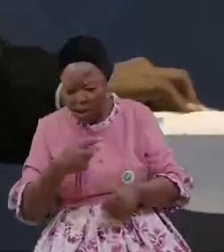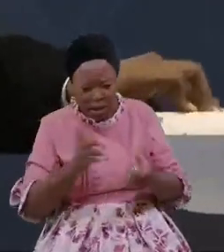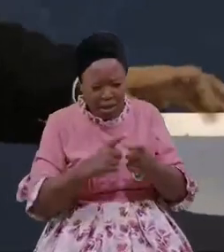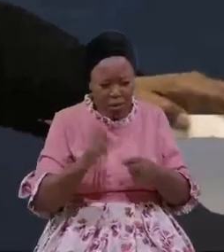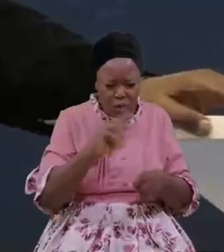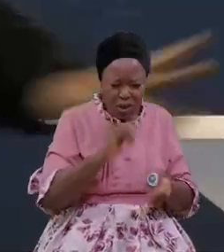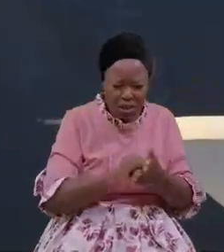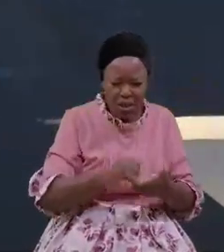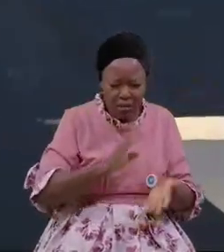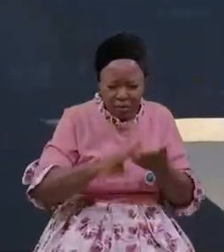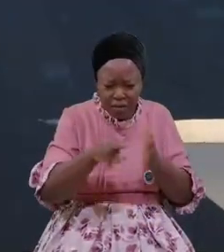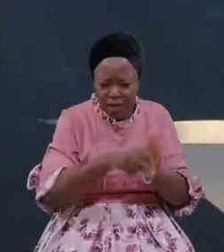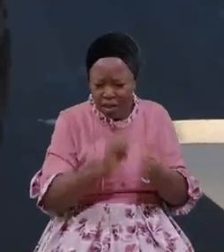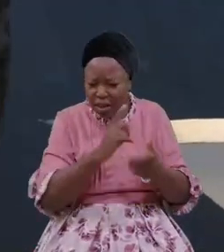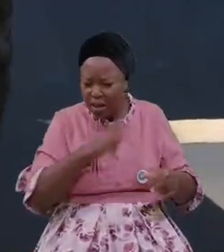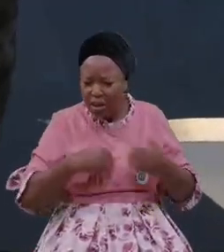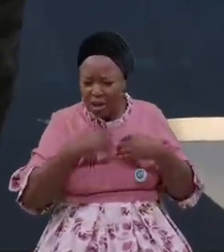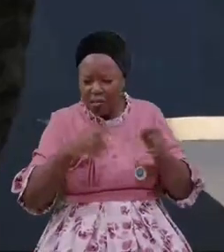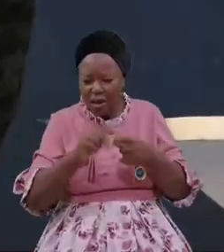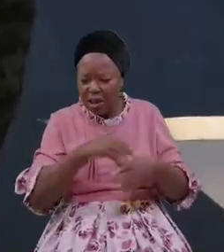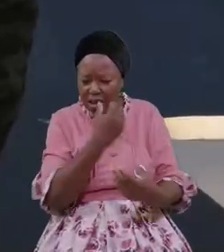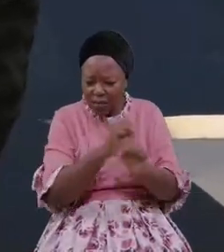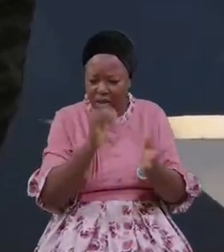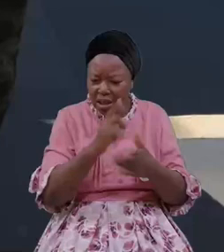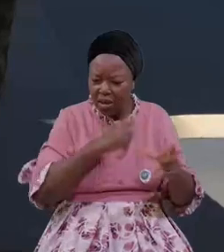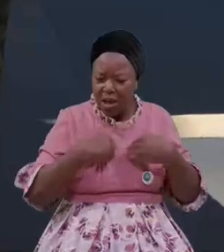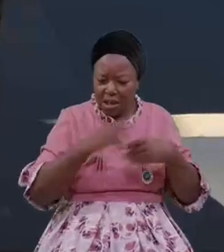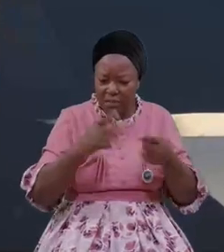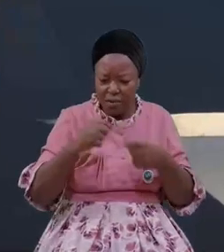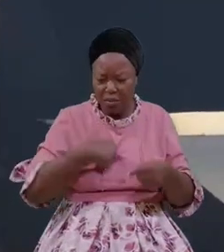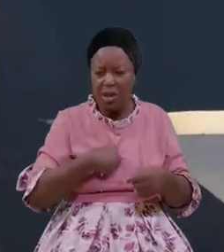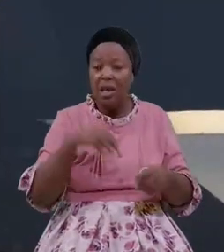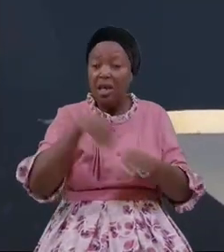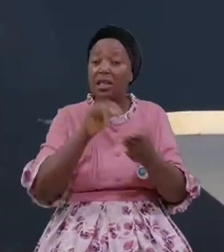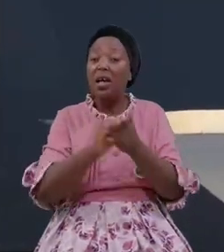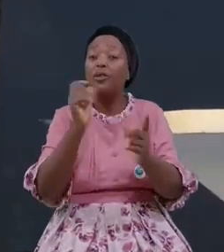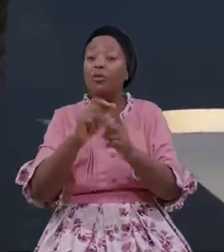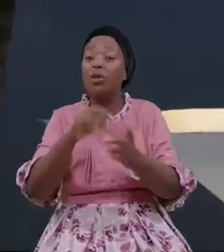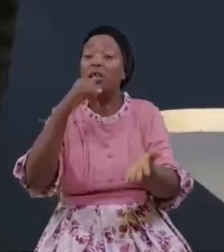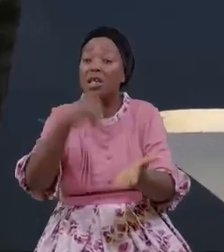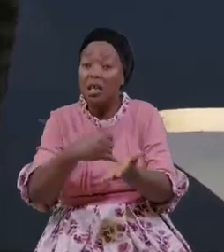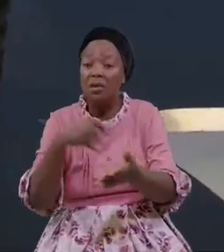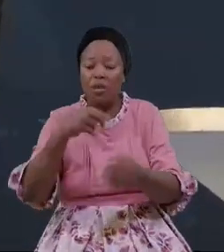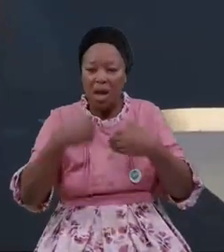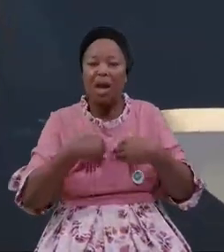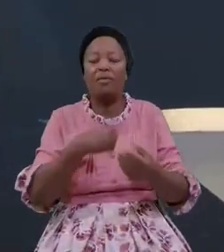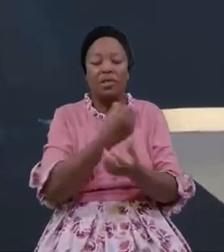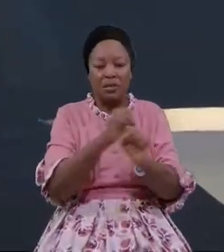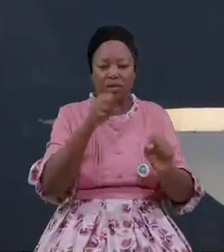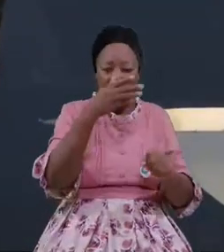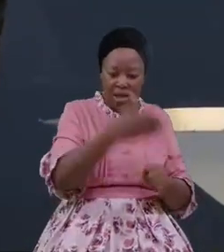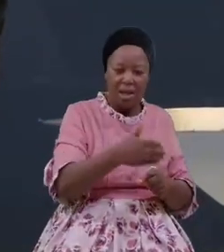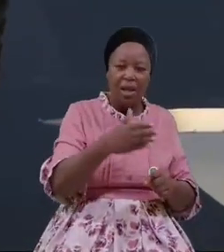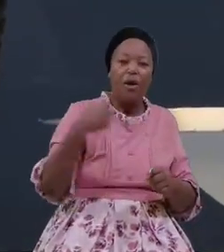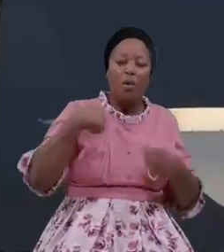où est la rédemption qu'il a apporté qu'il a fait en tout nous avons la rédemption là-bas nous avons le